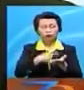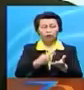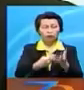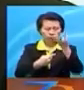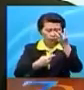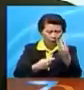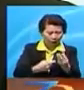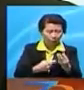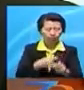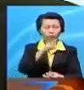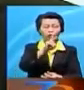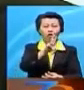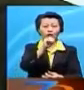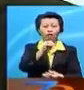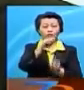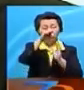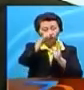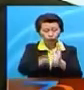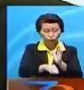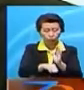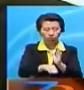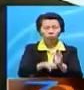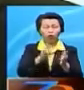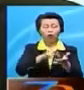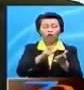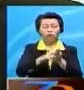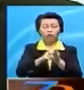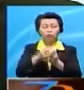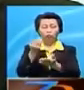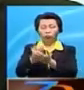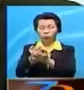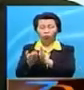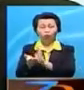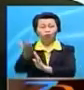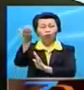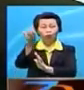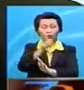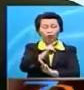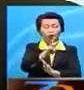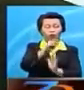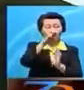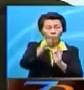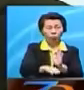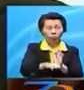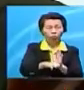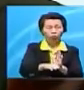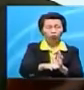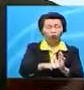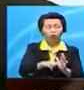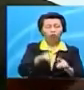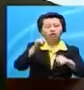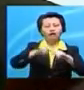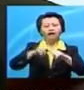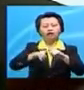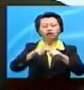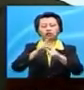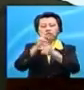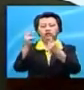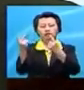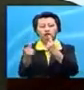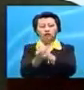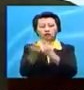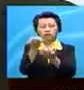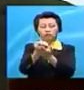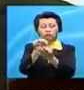penyusutan nilai mata wang ataupun kenaikan nilai mata wang, ada kalanya dia baik dan buruk itu bergantung kepada keadaan ekonomi